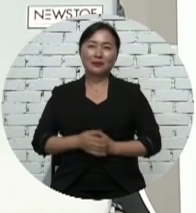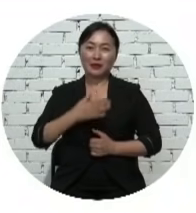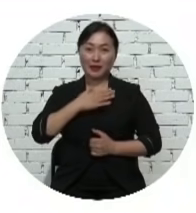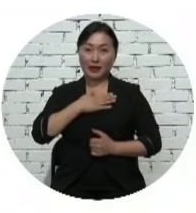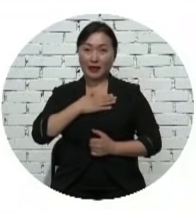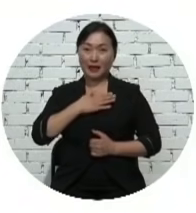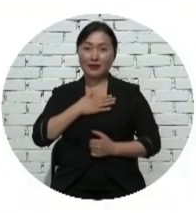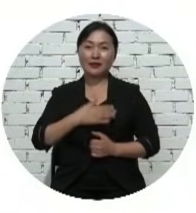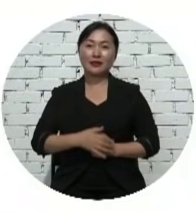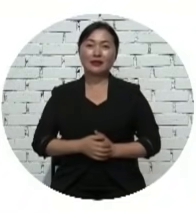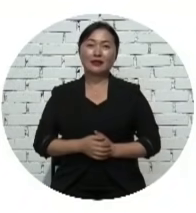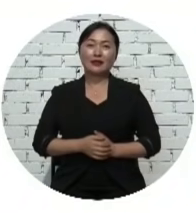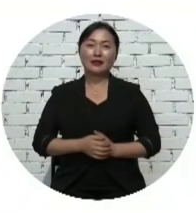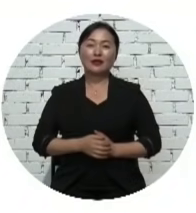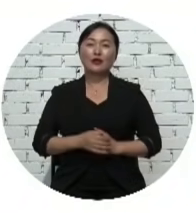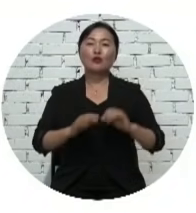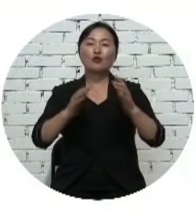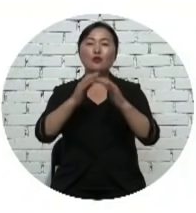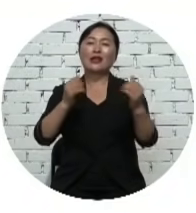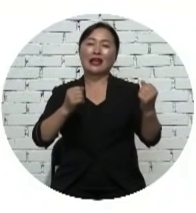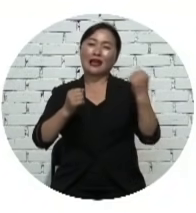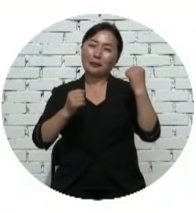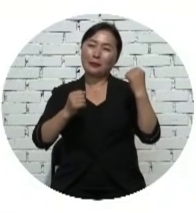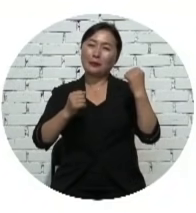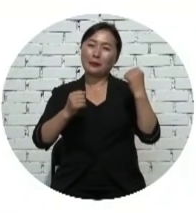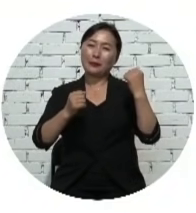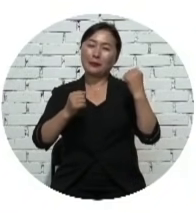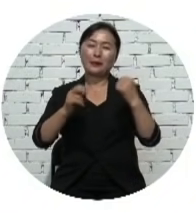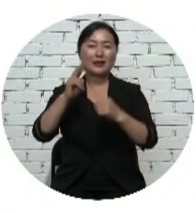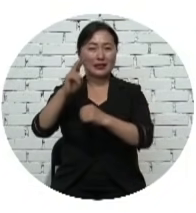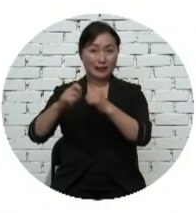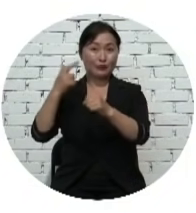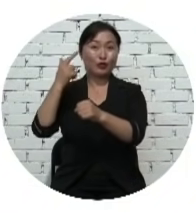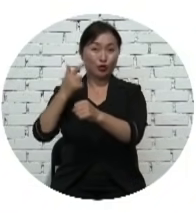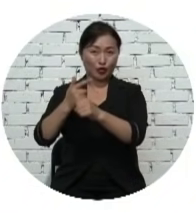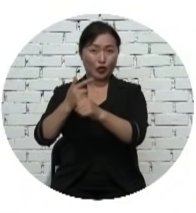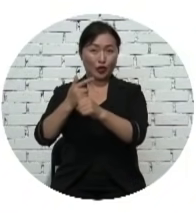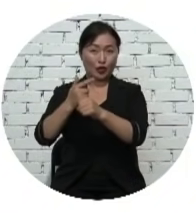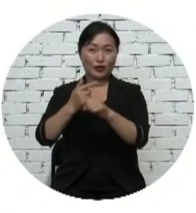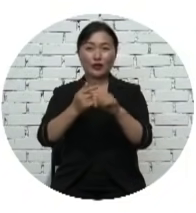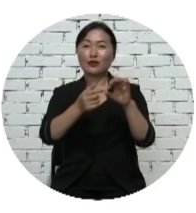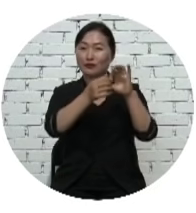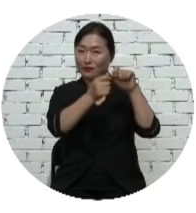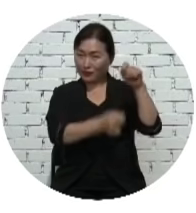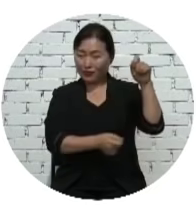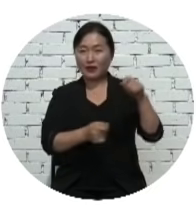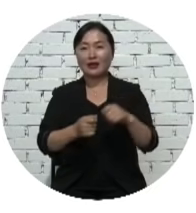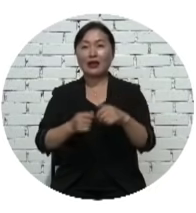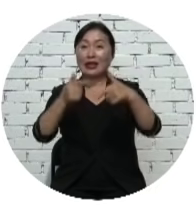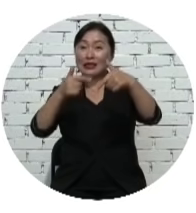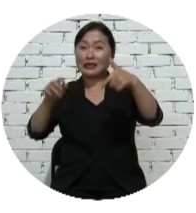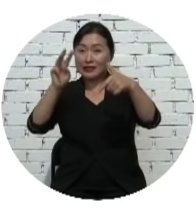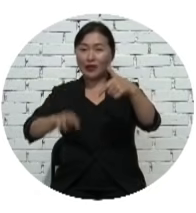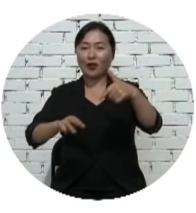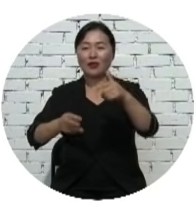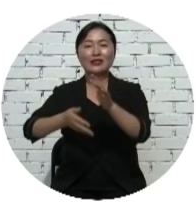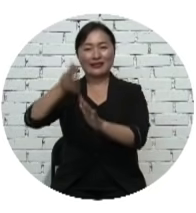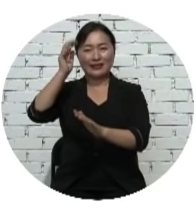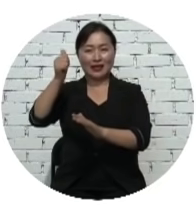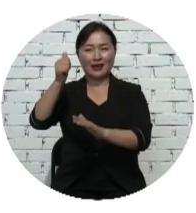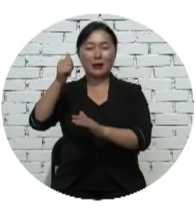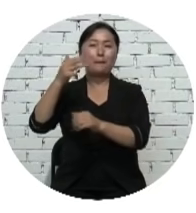제가 우리 국민의힘에 26년 있었고 인천광역시장 8년에 국회의원 3번